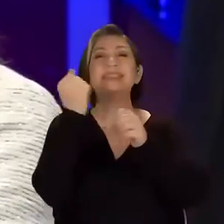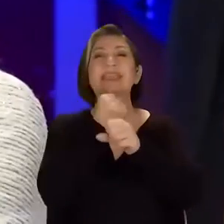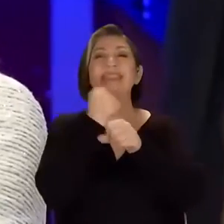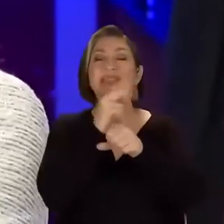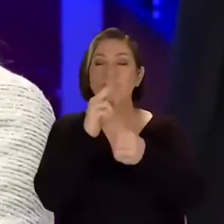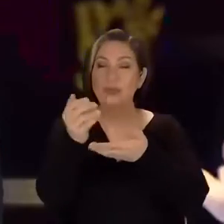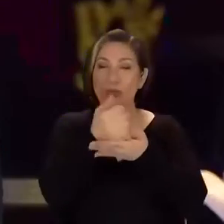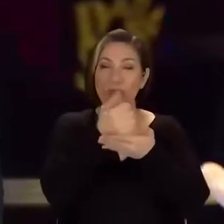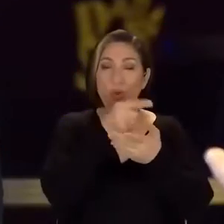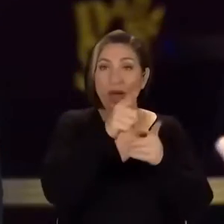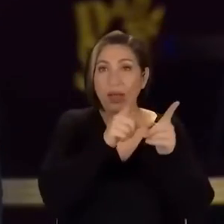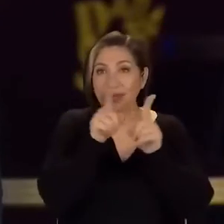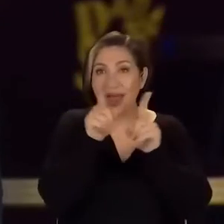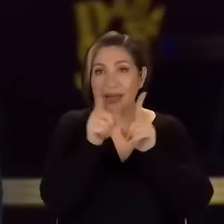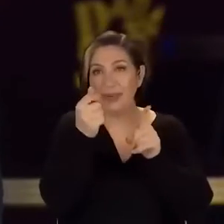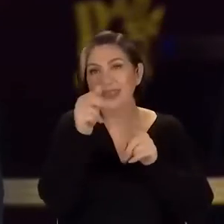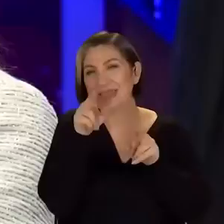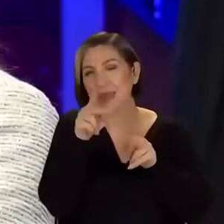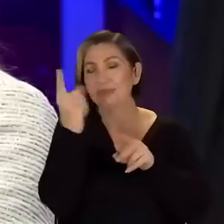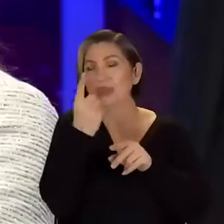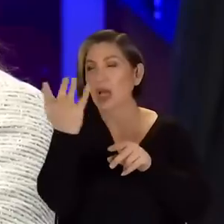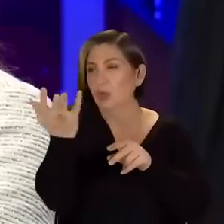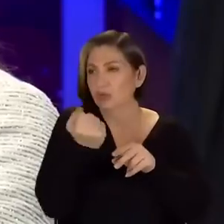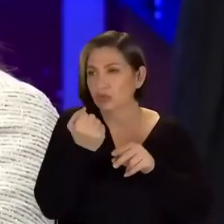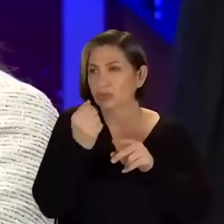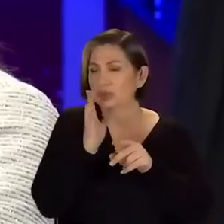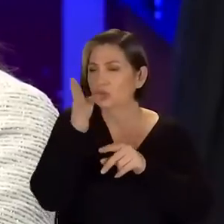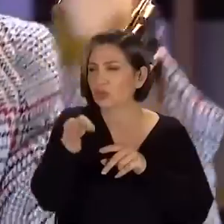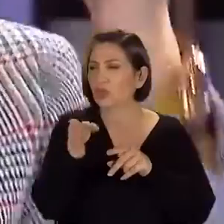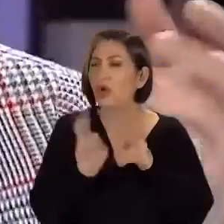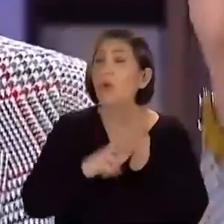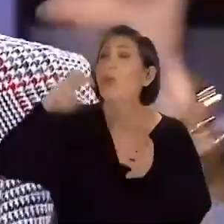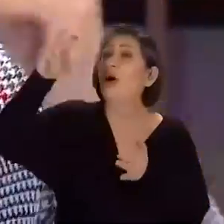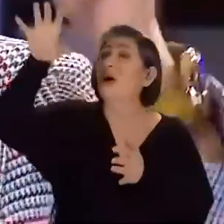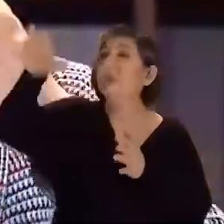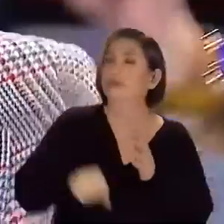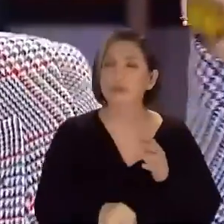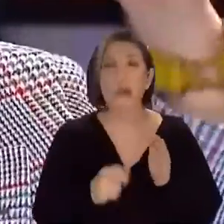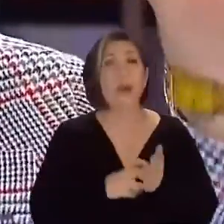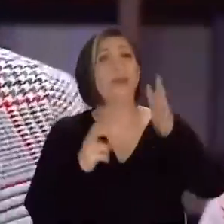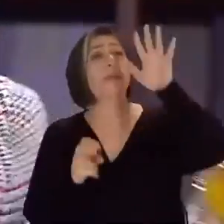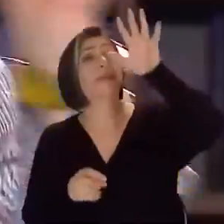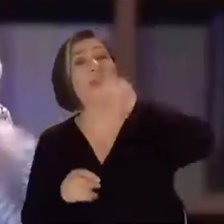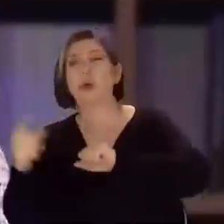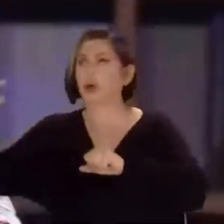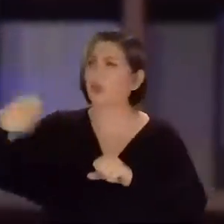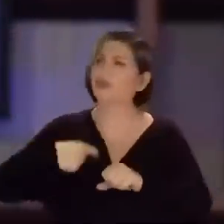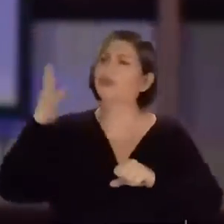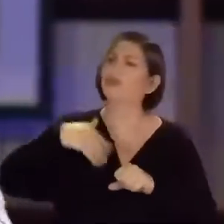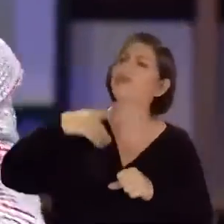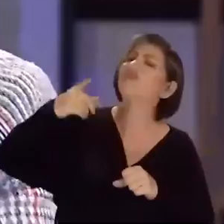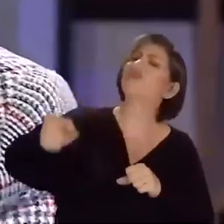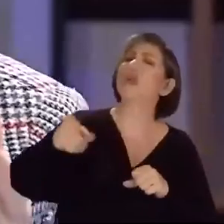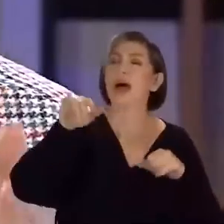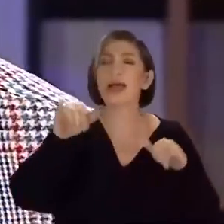o da. Hiç bilgisayar oyunu gibi. Yani bir şey alıyorsun. Yani gidiyorsun işte, hopluyorsun, sıçrıyorsun. Onlar seni öldürüyor, sen onları